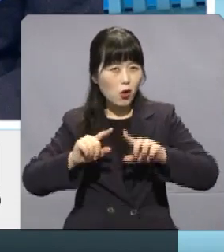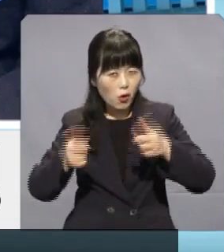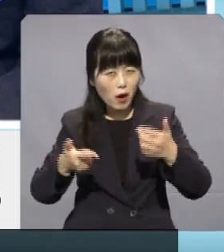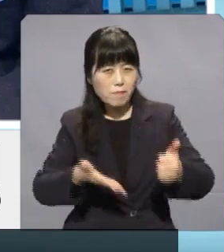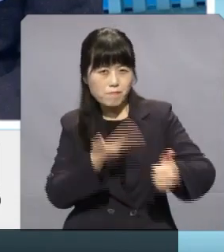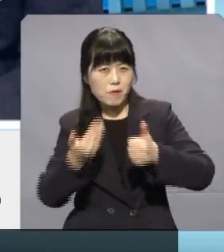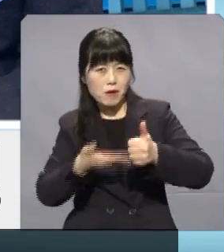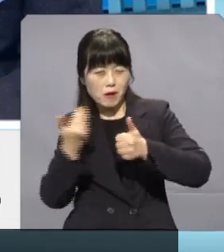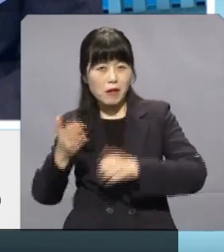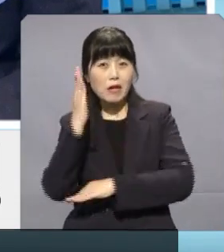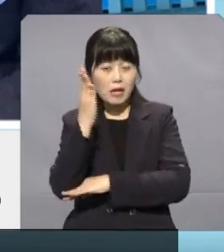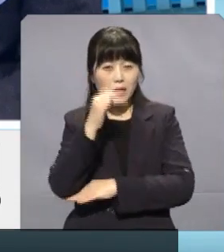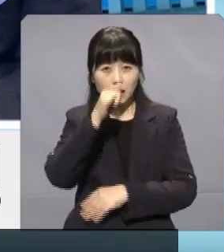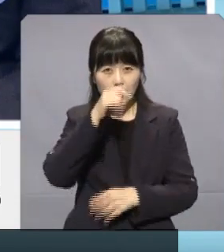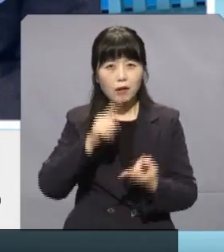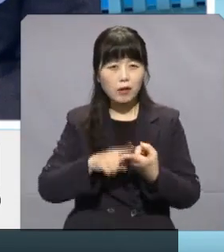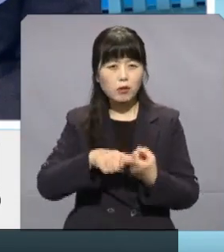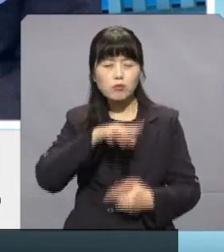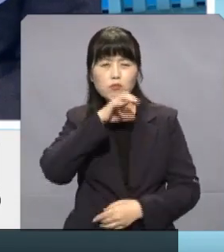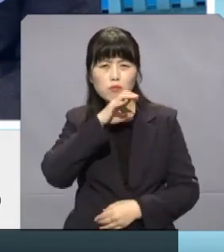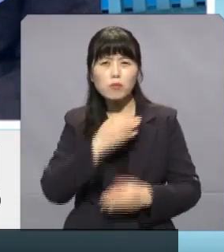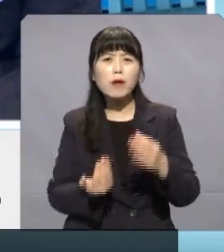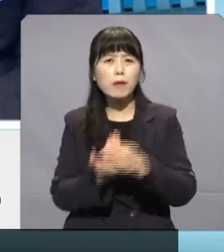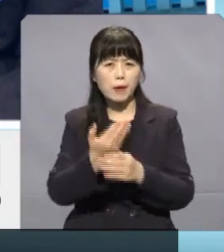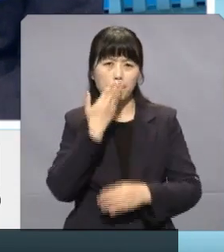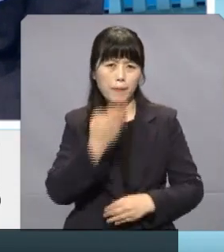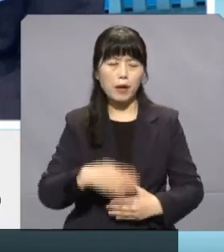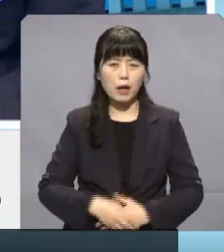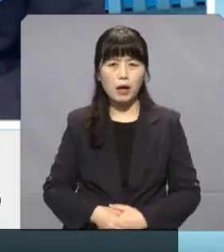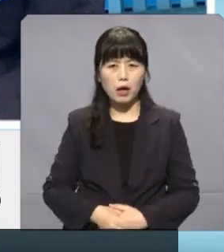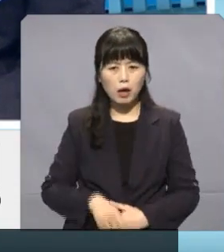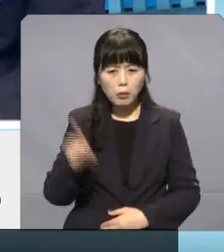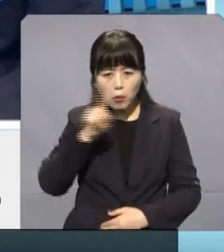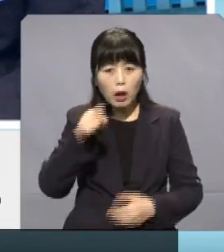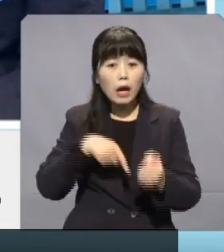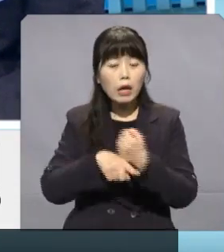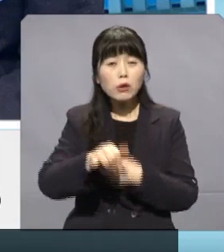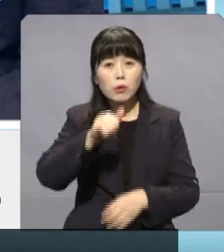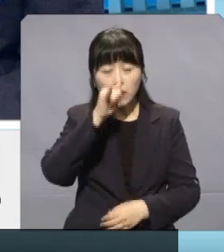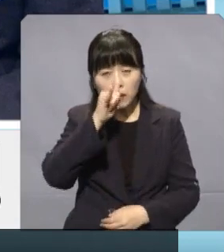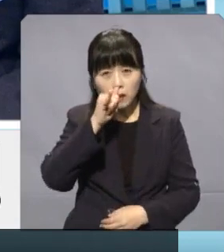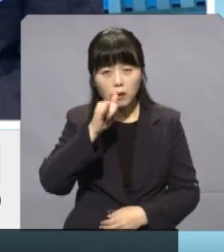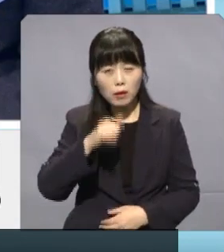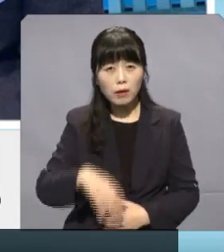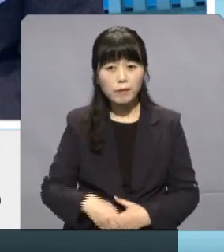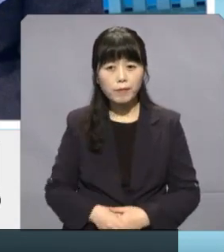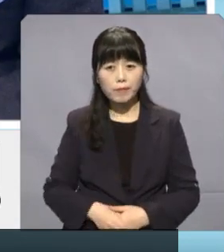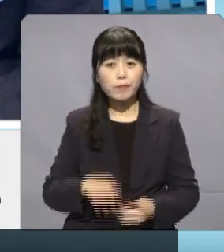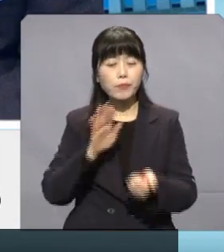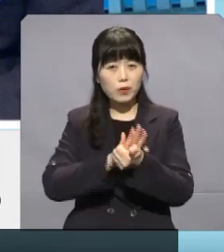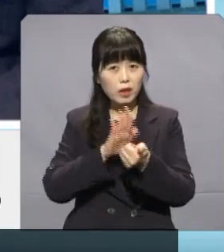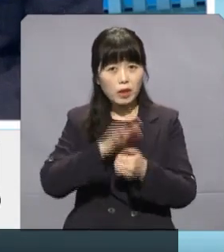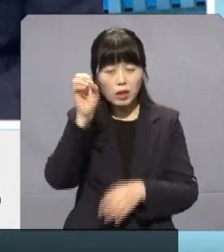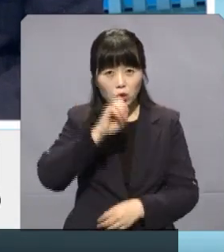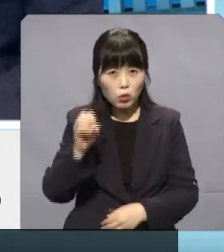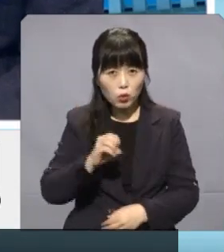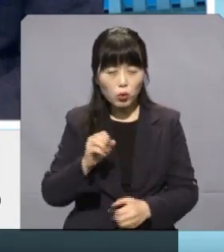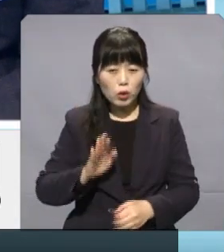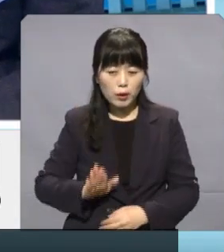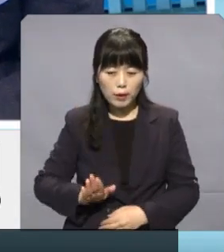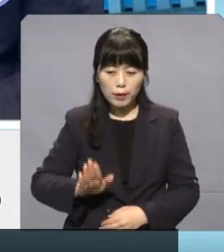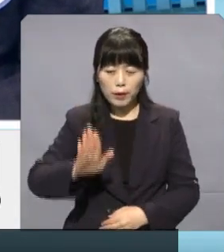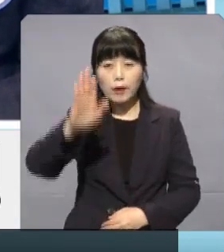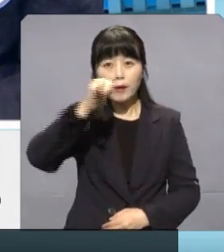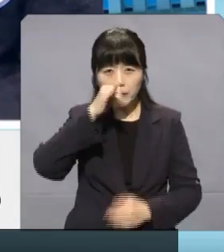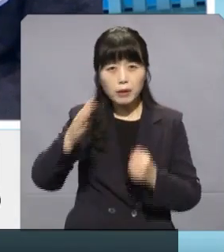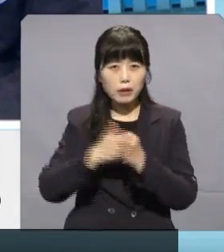하는 볼매 목소리도 있는 거거든요 뭔가 이유가 있는 거 아니냐 지금 소위 지지율이 이제 좀 회복세에